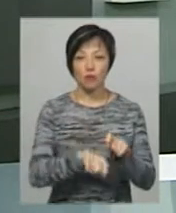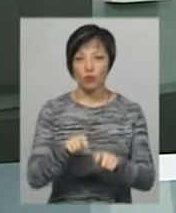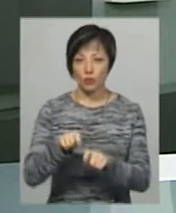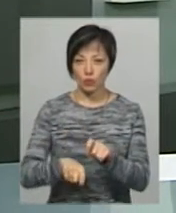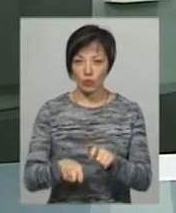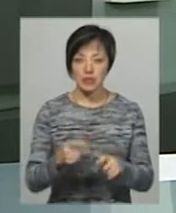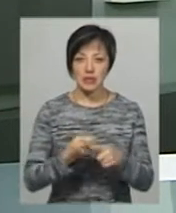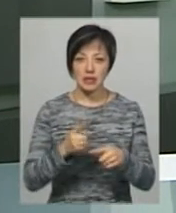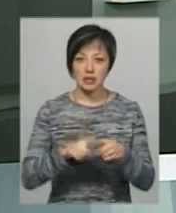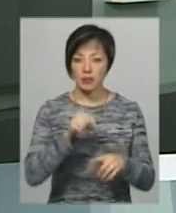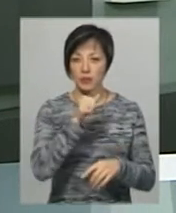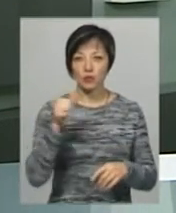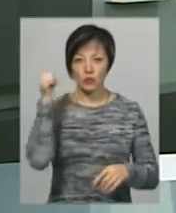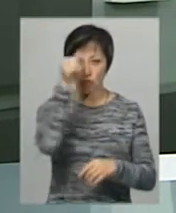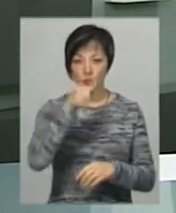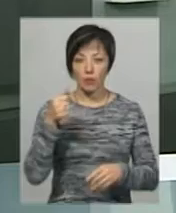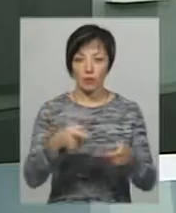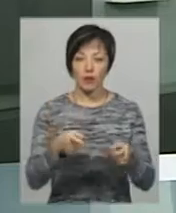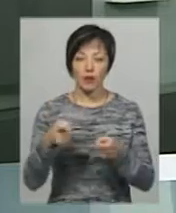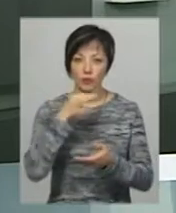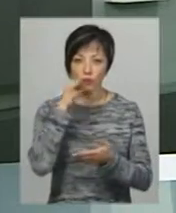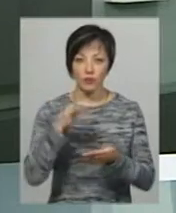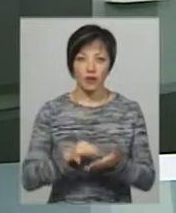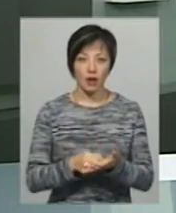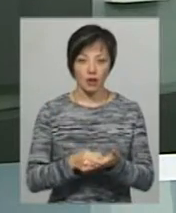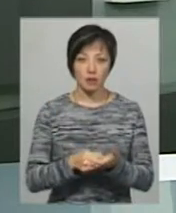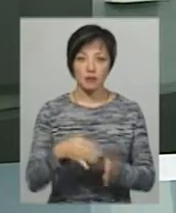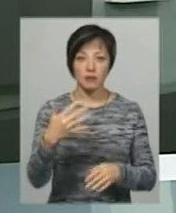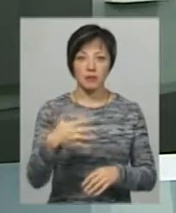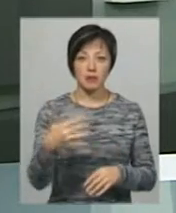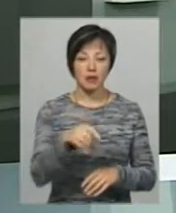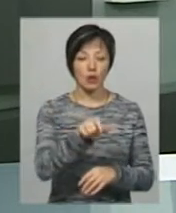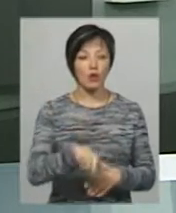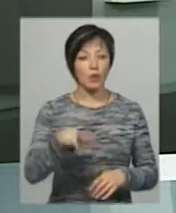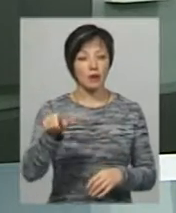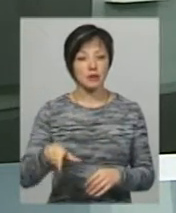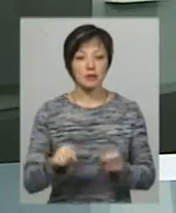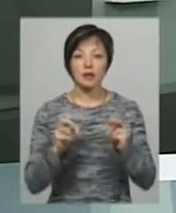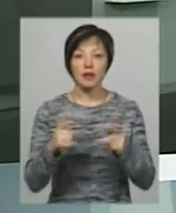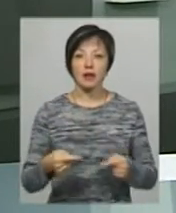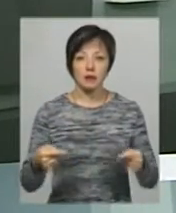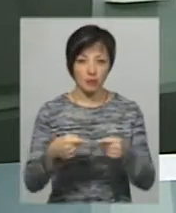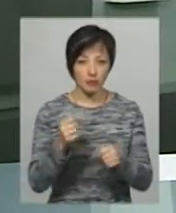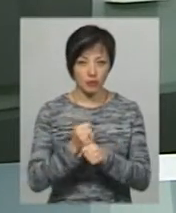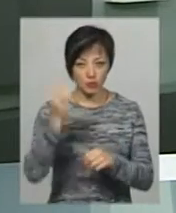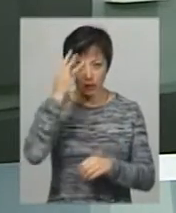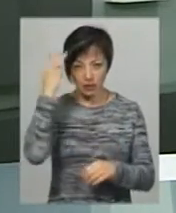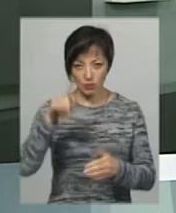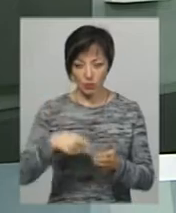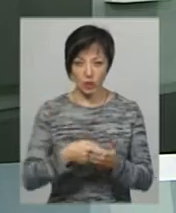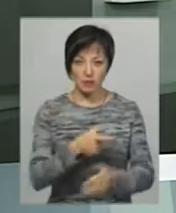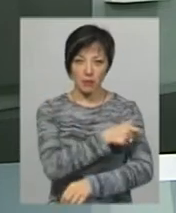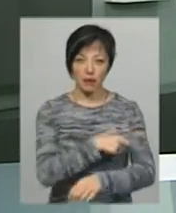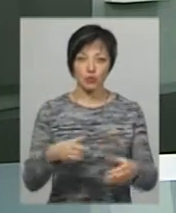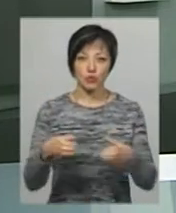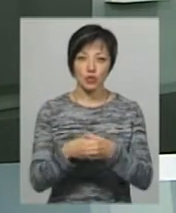контролюють. За це минулого року було притягнуто до відповідальності 50 громадян. Як саме працює Хмельницька муніципальна